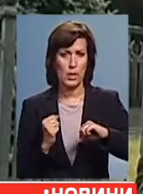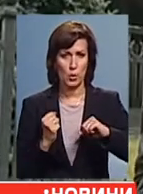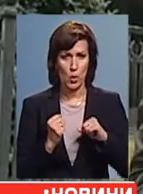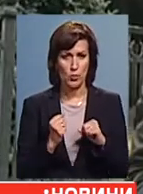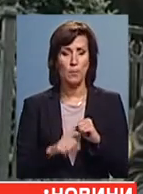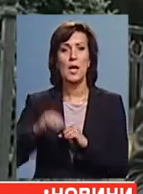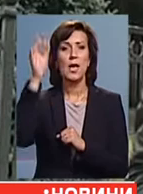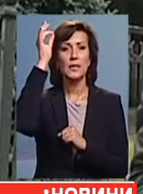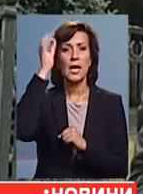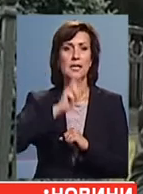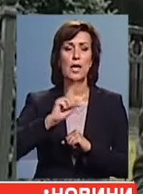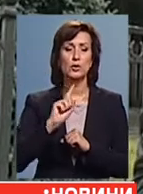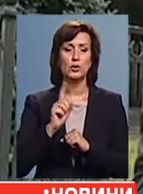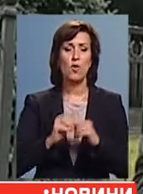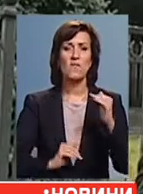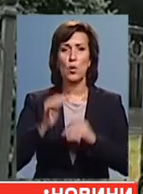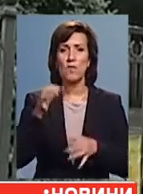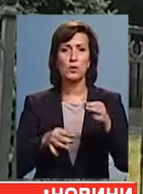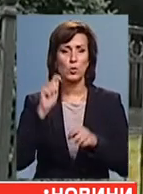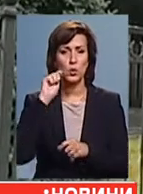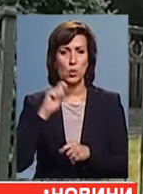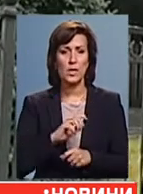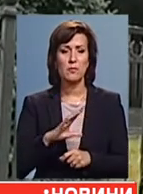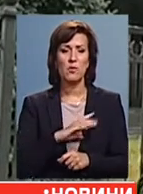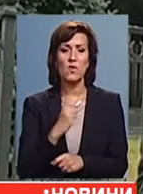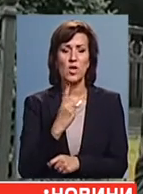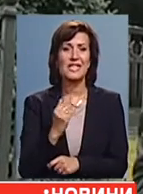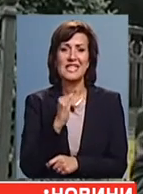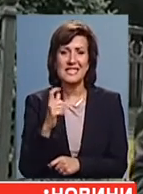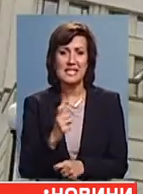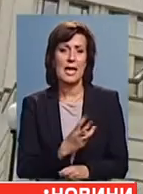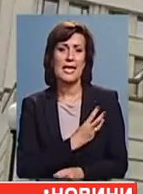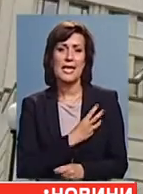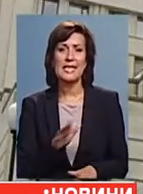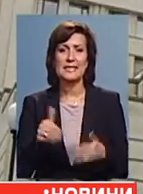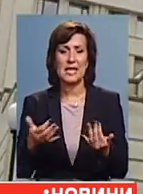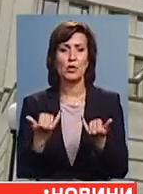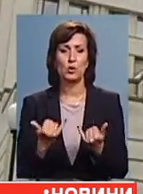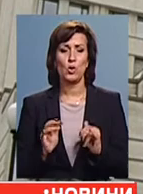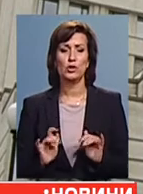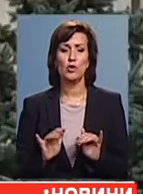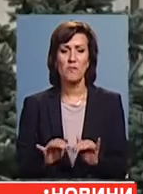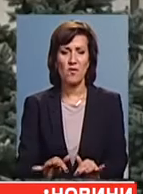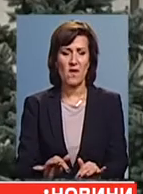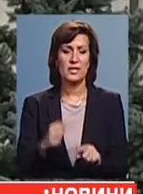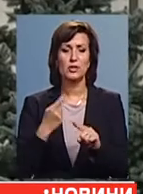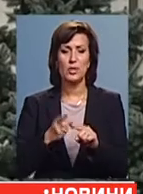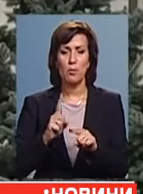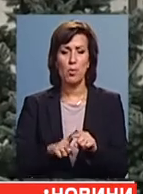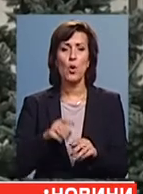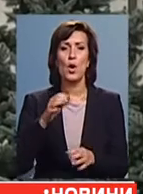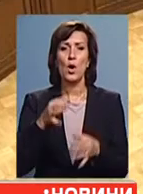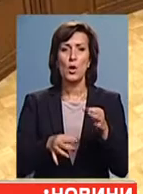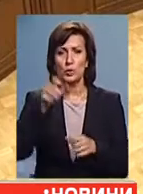Нагадаю, що Верховний суд України був один з ініціаторів сьогоднішнього провадження, бо